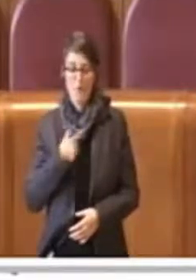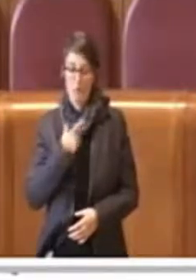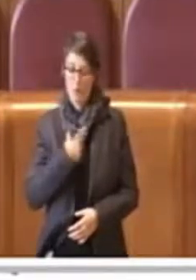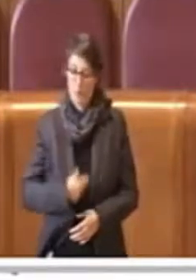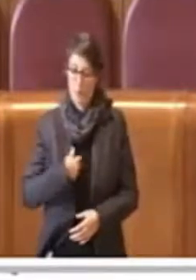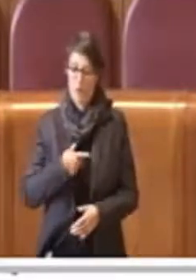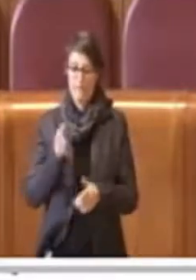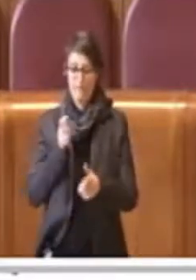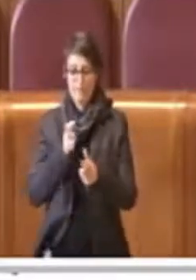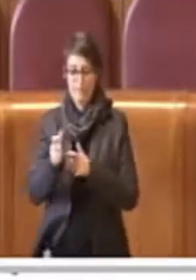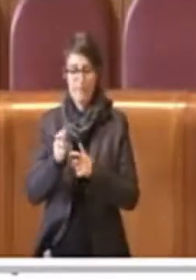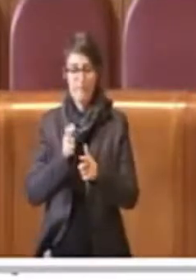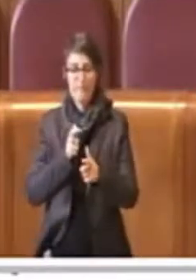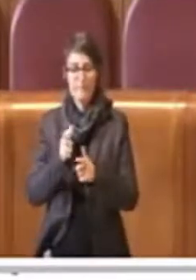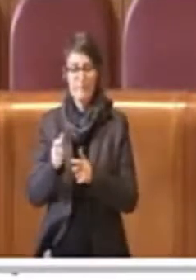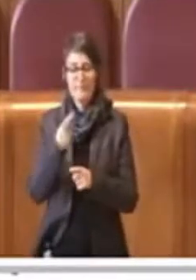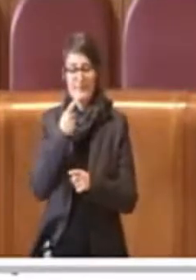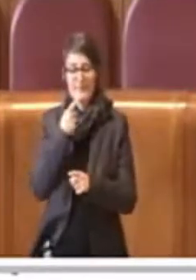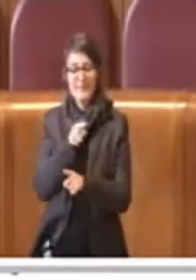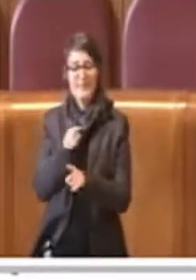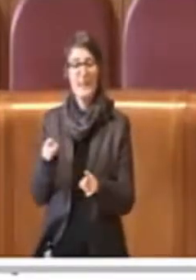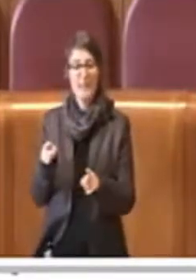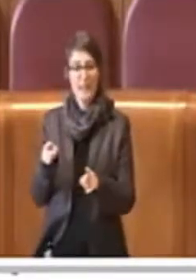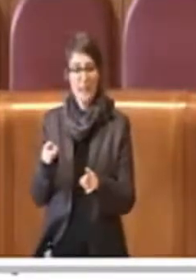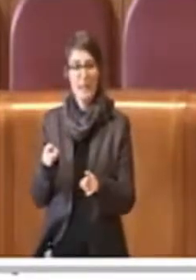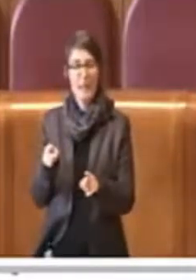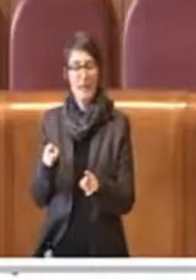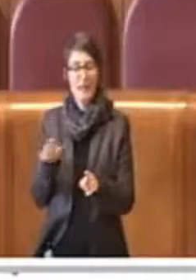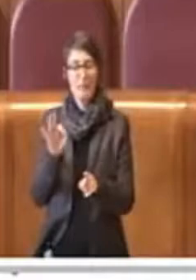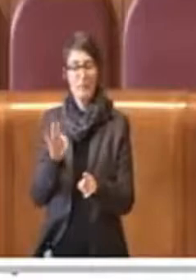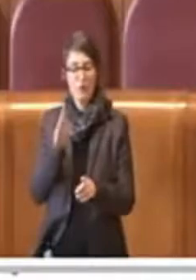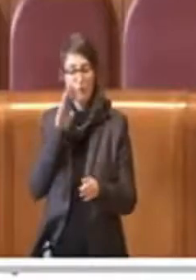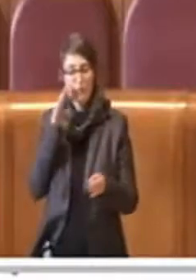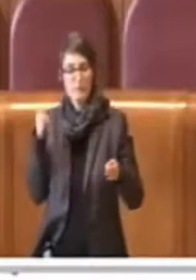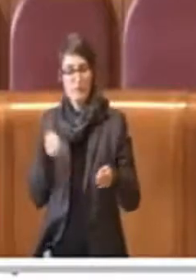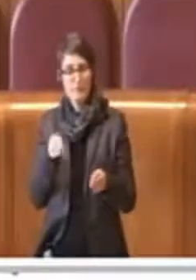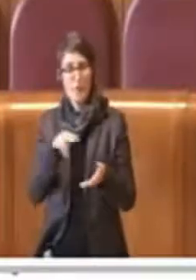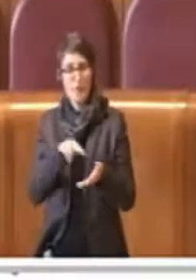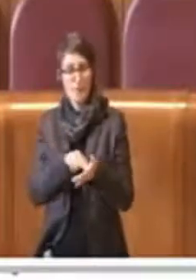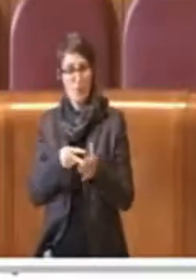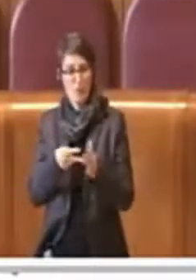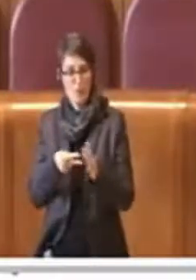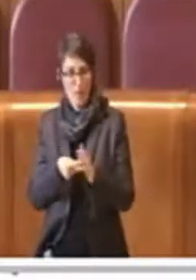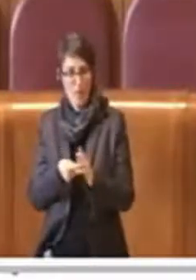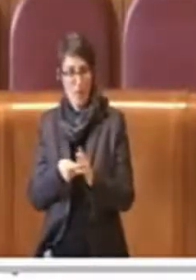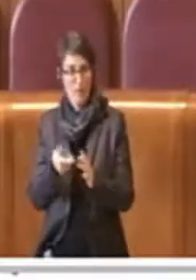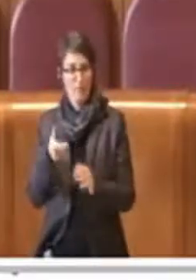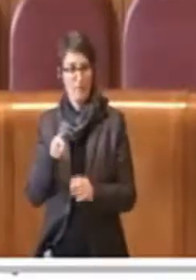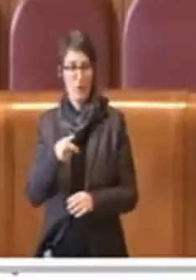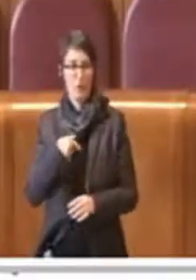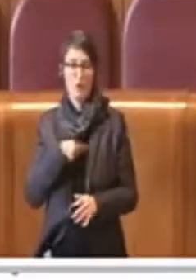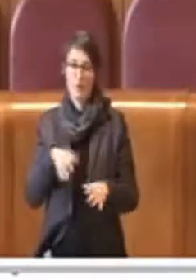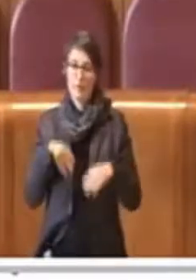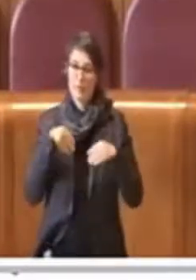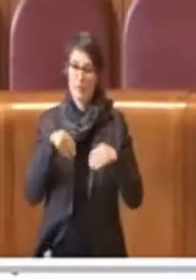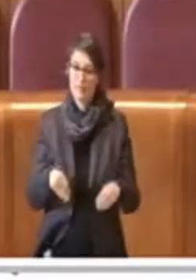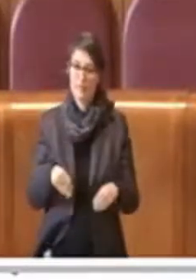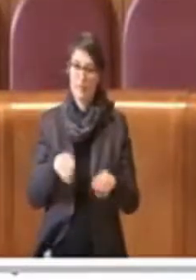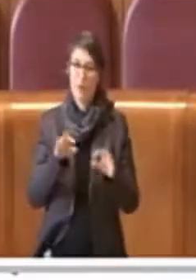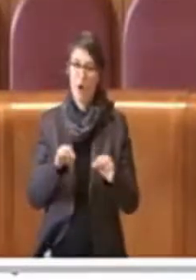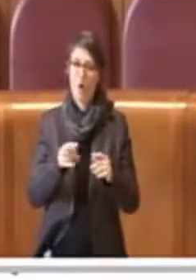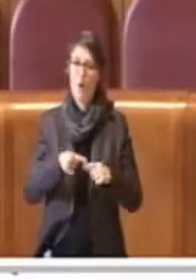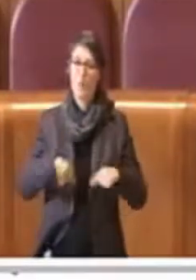si occupa proprio specificatamente del problema, partecipando anche a delle riunioni